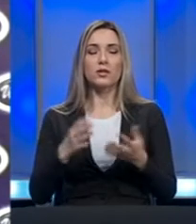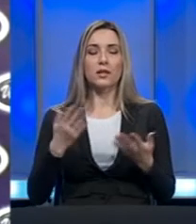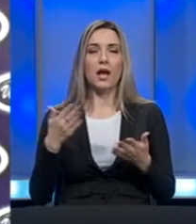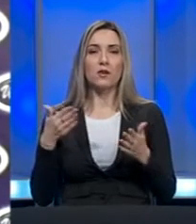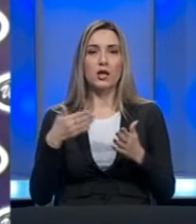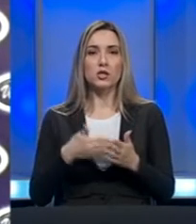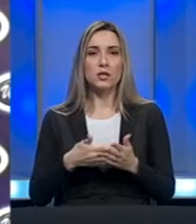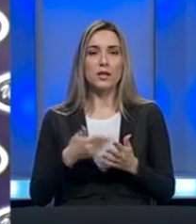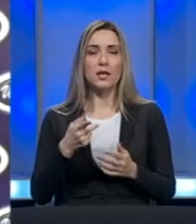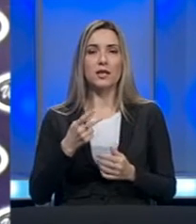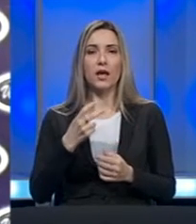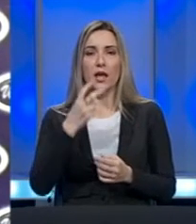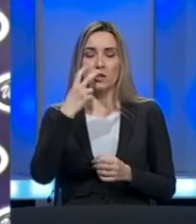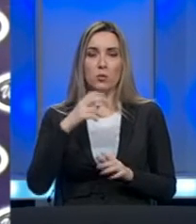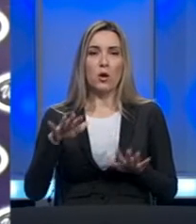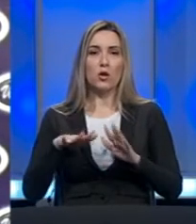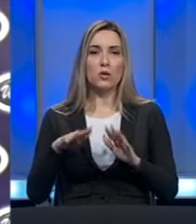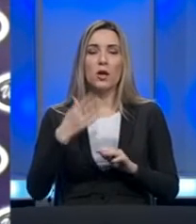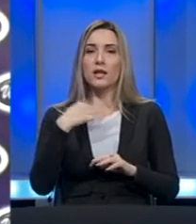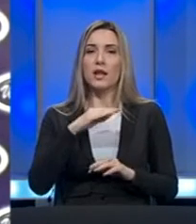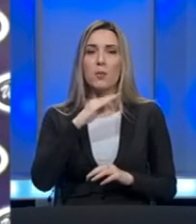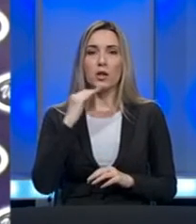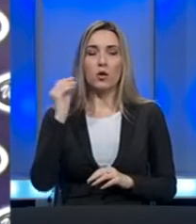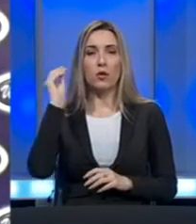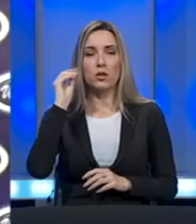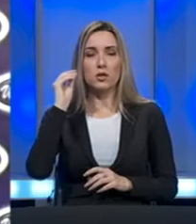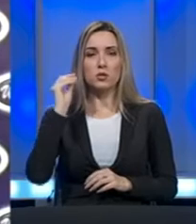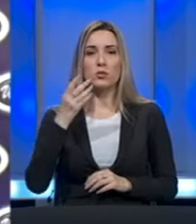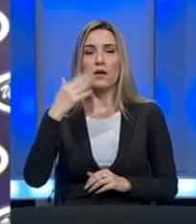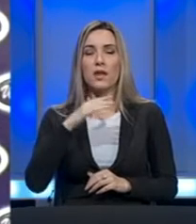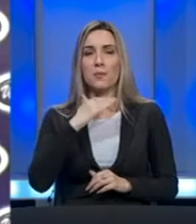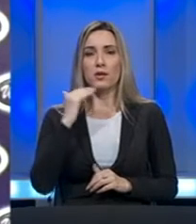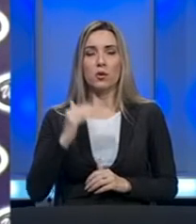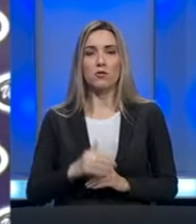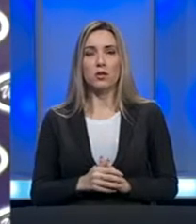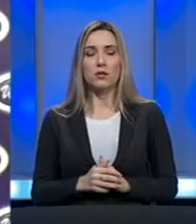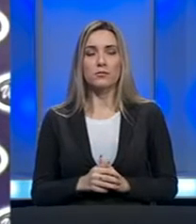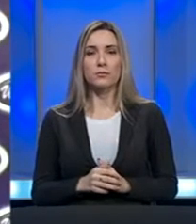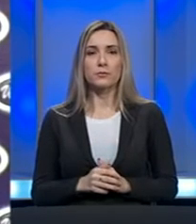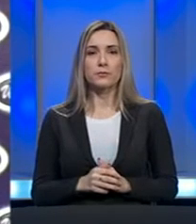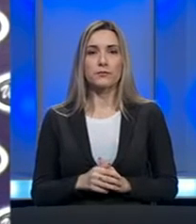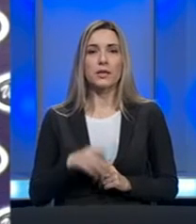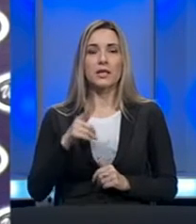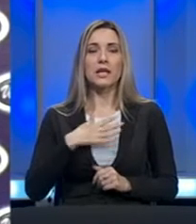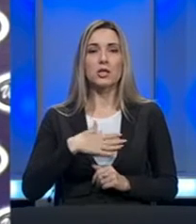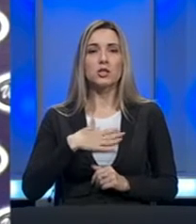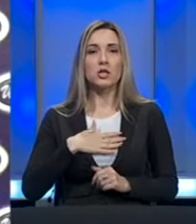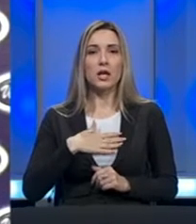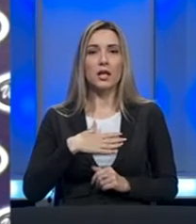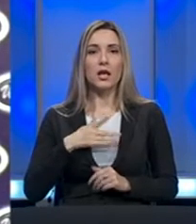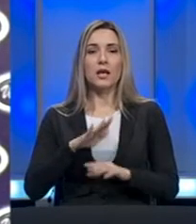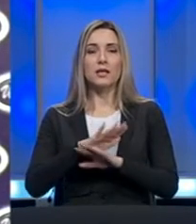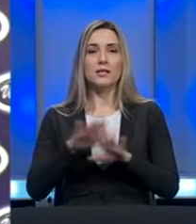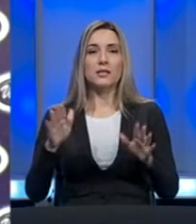je sporo, tromo i da nema dovoljno iskustva, nema dovoljno ni te želje da se